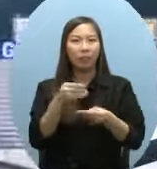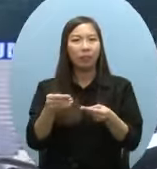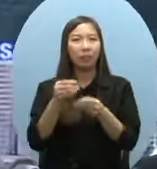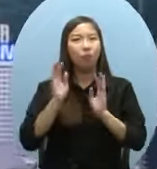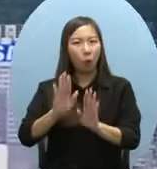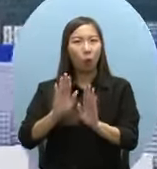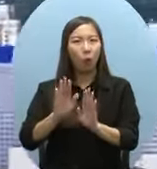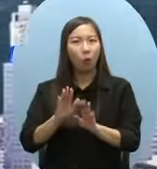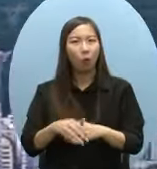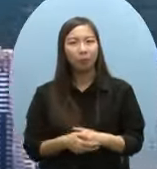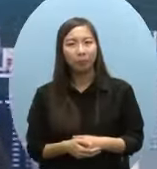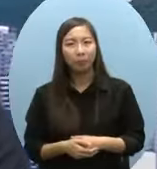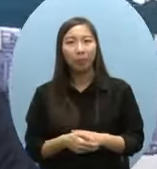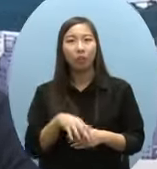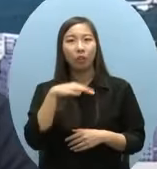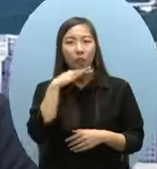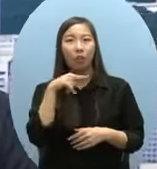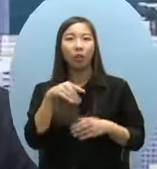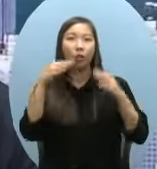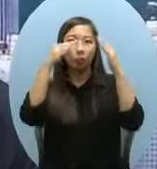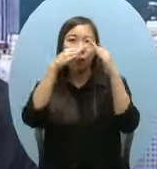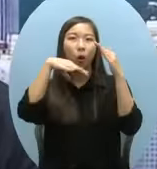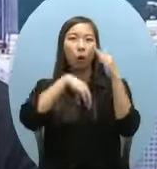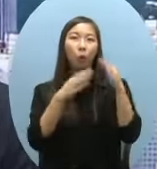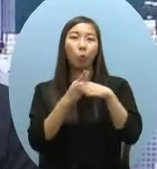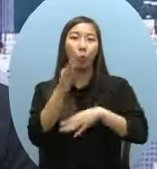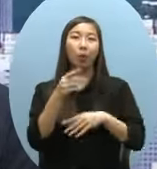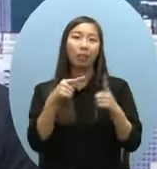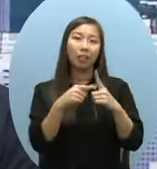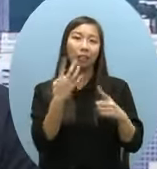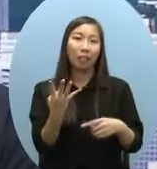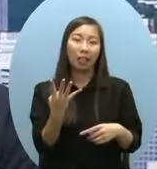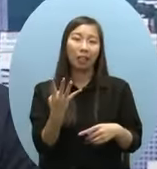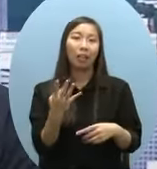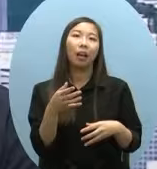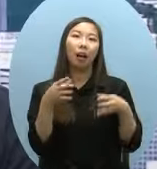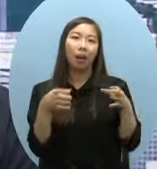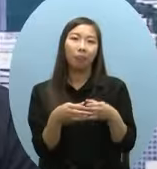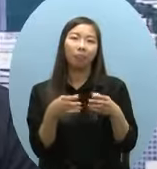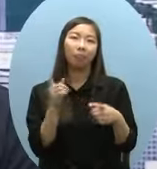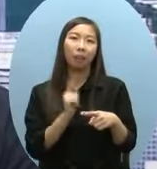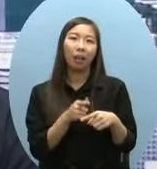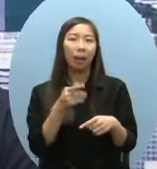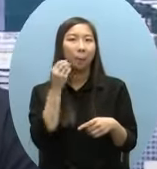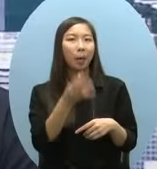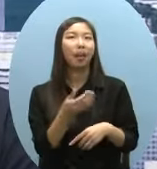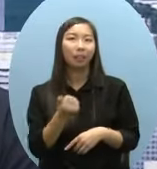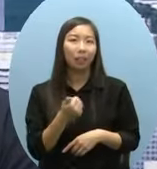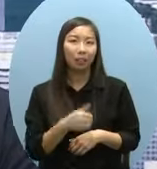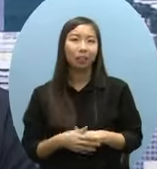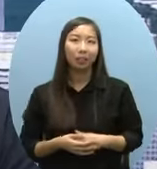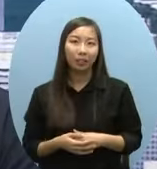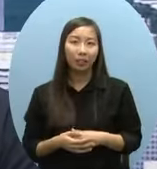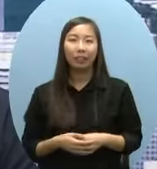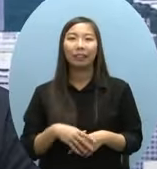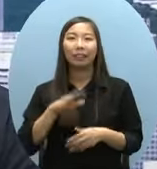果係同一個住户，佢係超過四個人嘅。咁佢哋嘅聚集一般嚟講咧係獲得豁免嘅，不過咧我哋